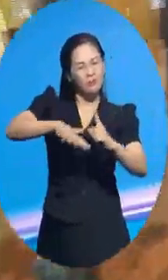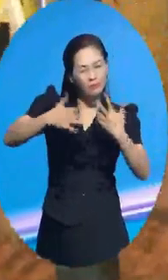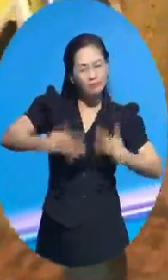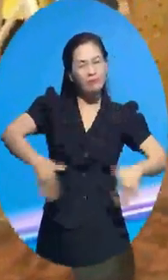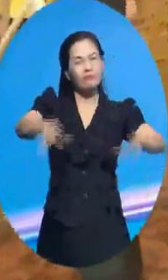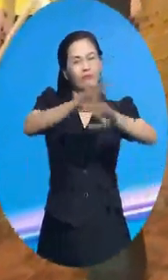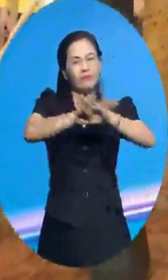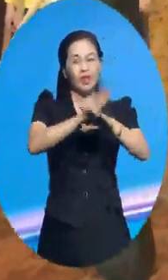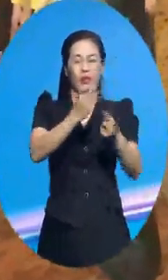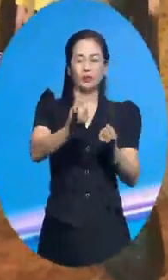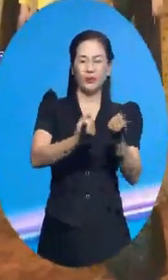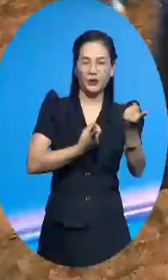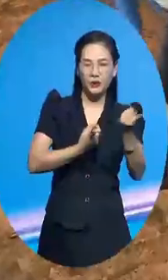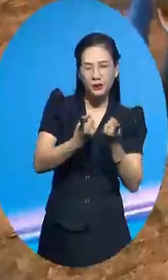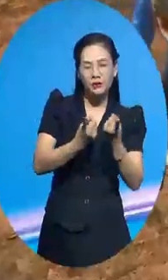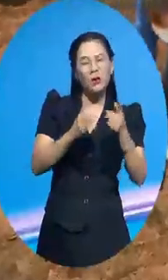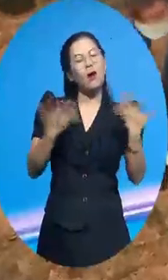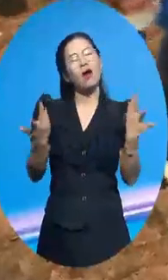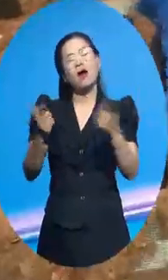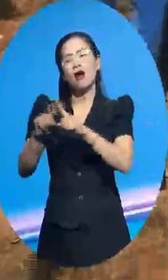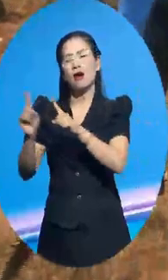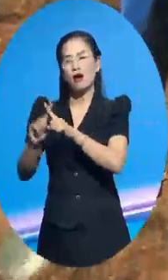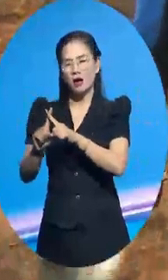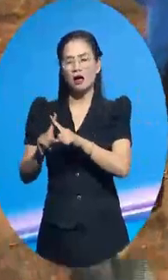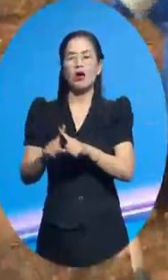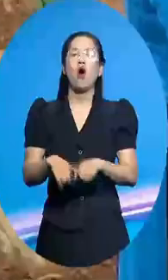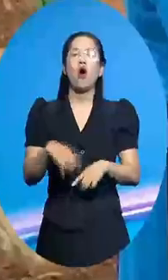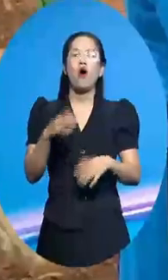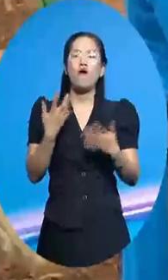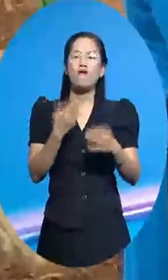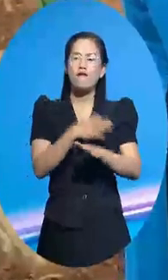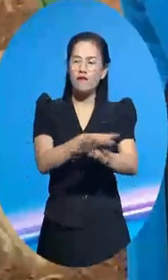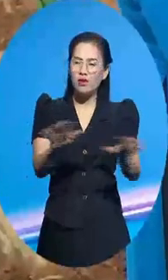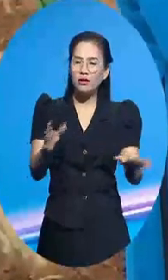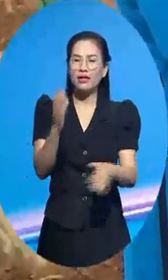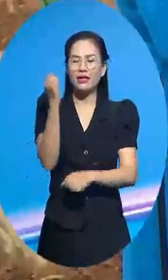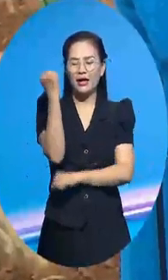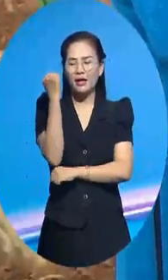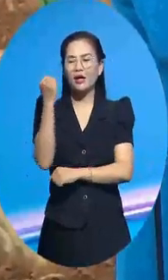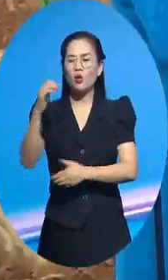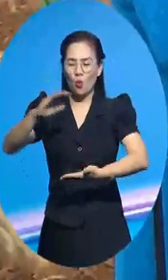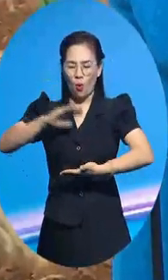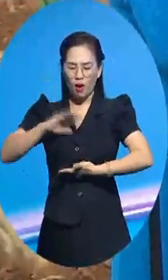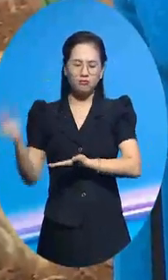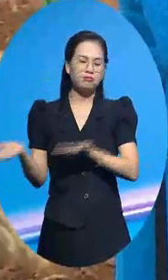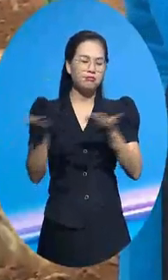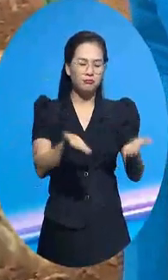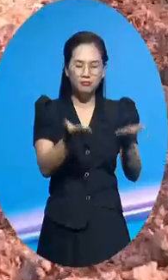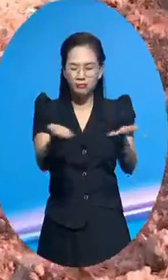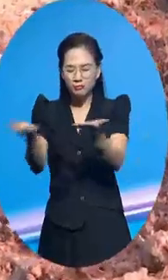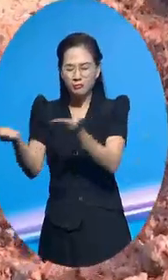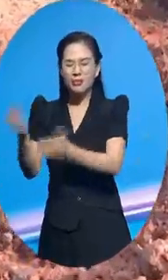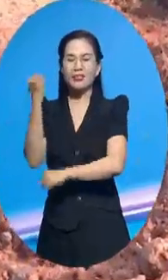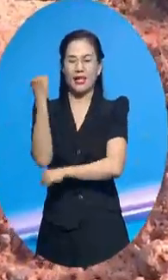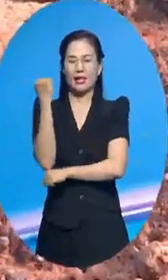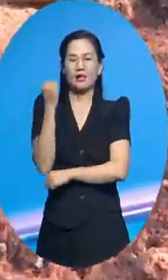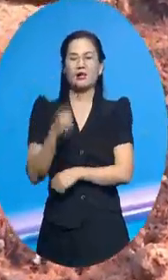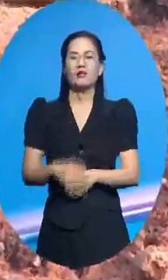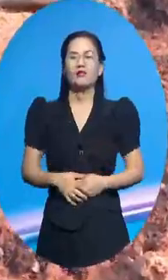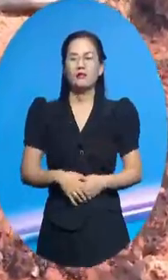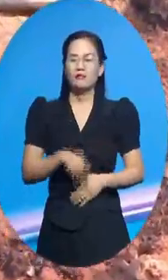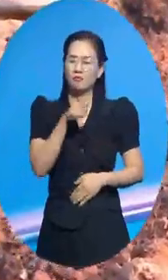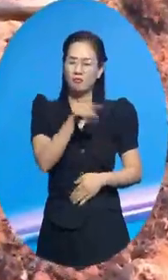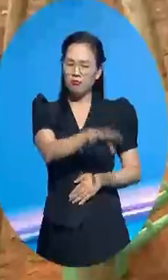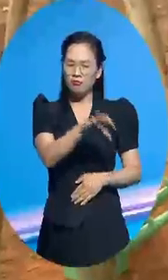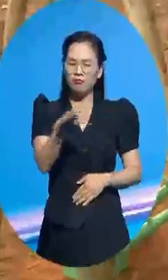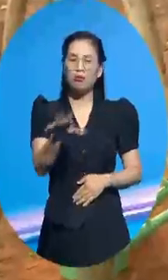nhân hãy tham gia xây dựng mô hình vườn cây quà tặng tại công viên lịch sử văn hóa dân tộc. Việc lựa chọn công viên này làm nơi trồng cây mang